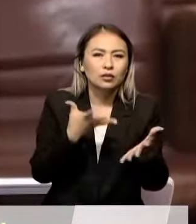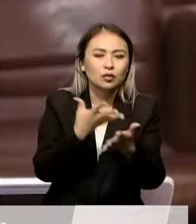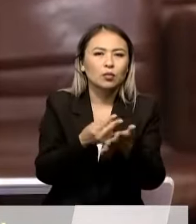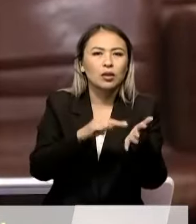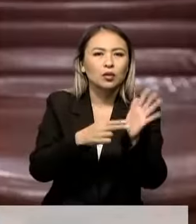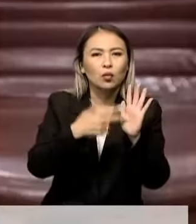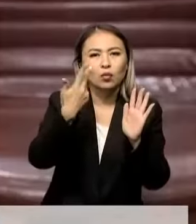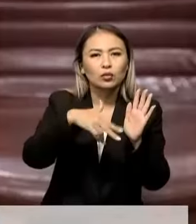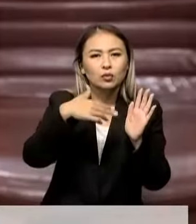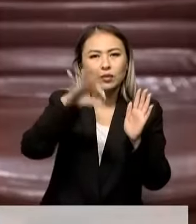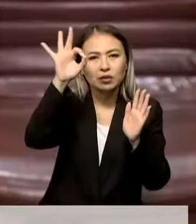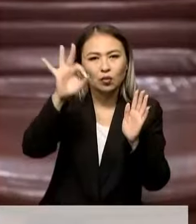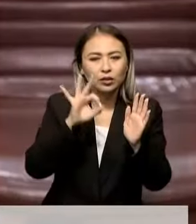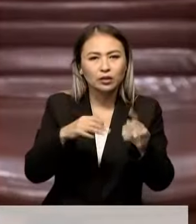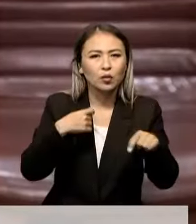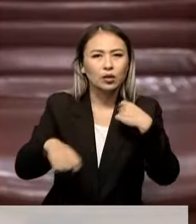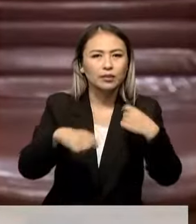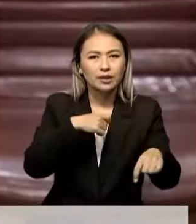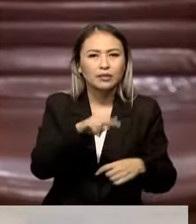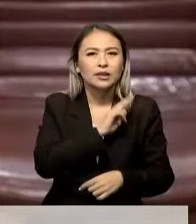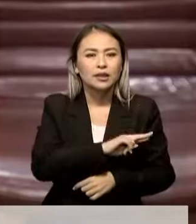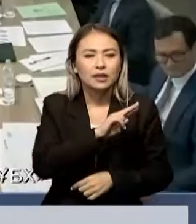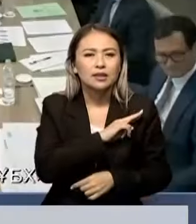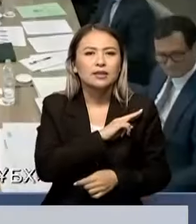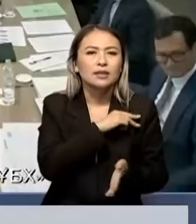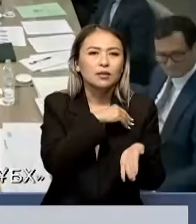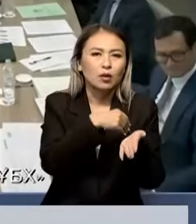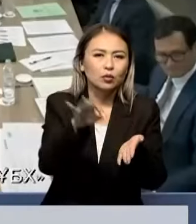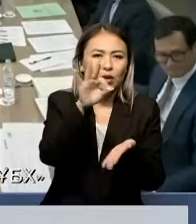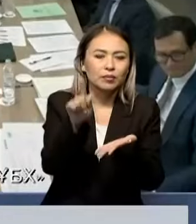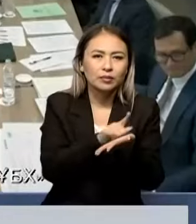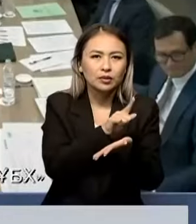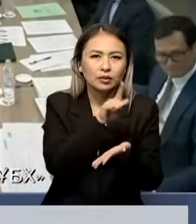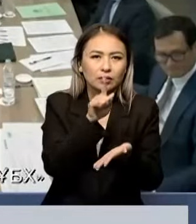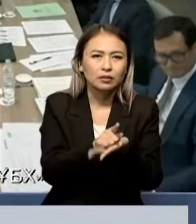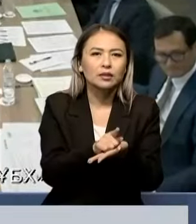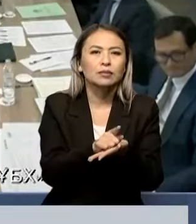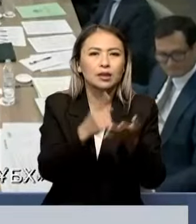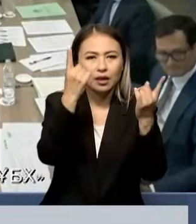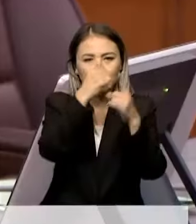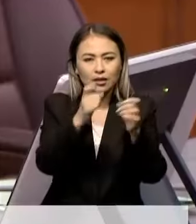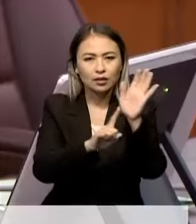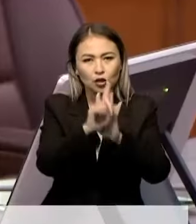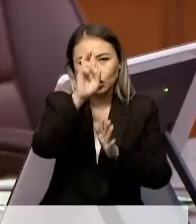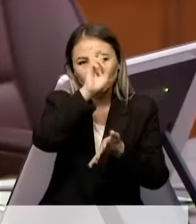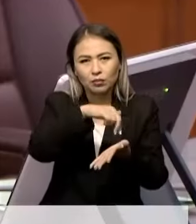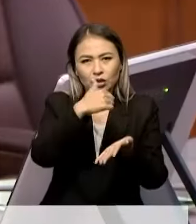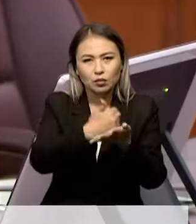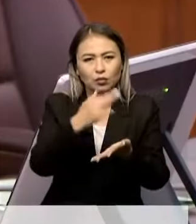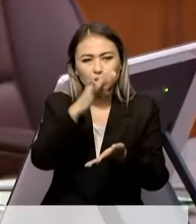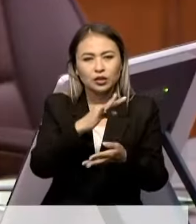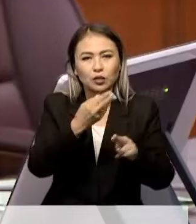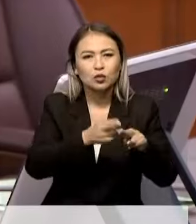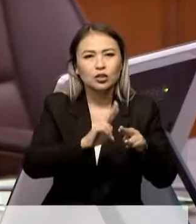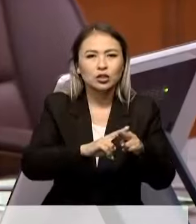қаржыландыратын жобаларда 30% отандық тауарлар мен қызметтерді сатып алу туралы міндеттемелер қарастырылған. Үкімет басшысы